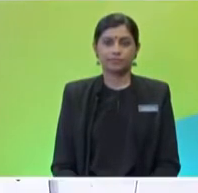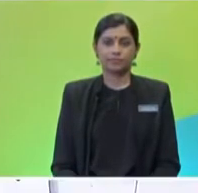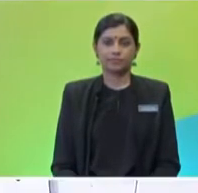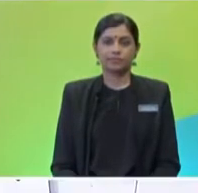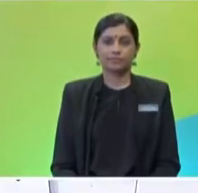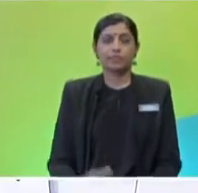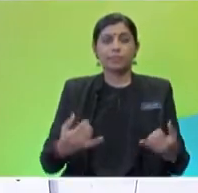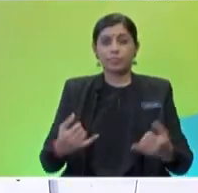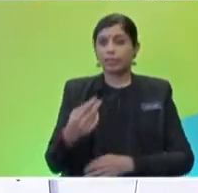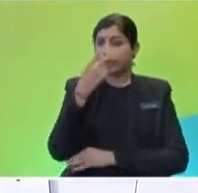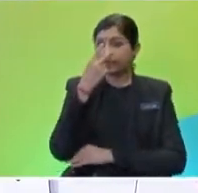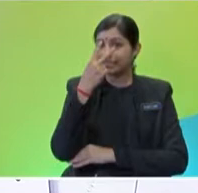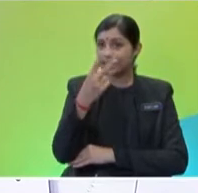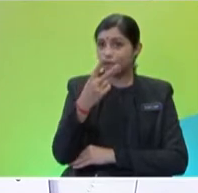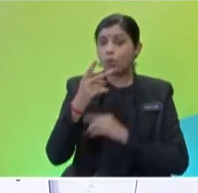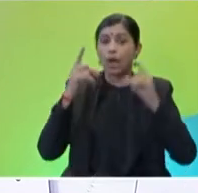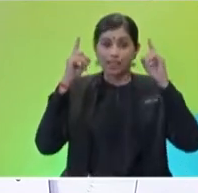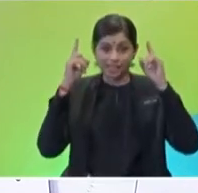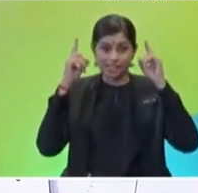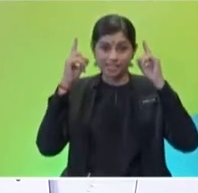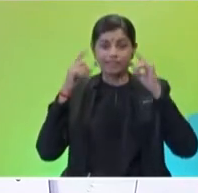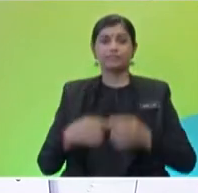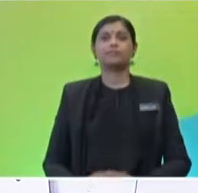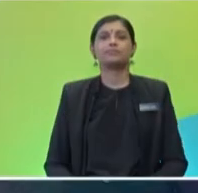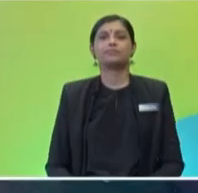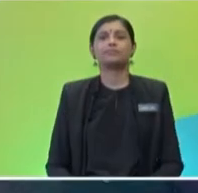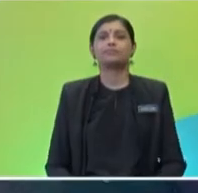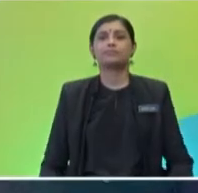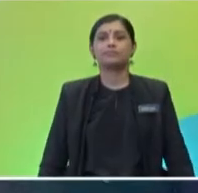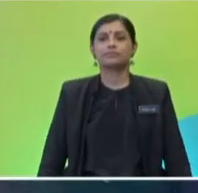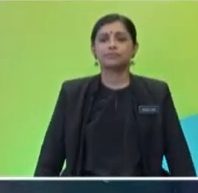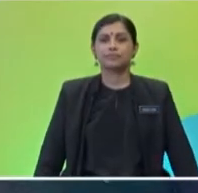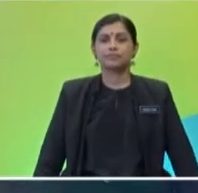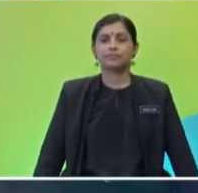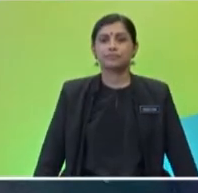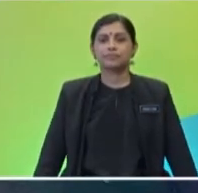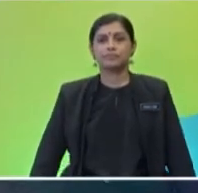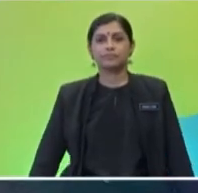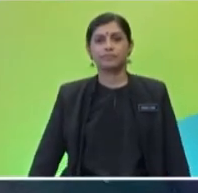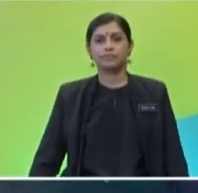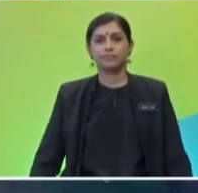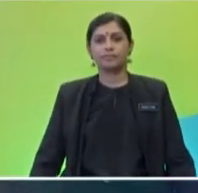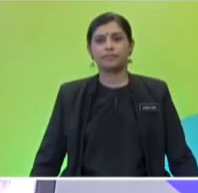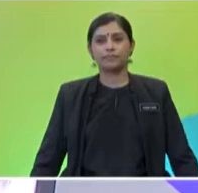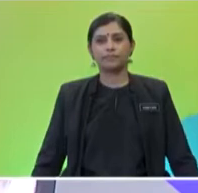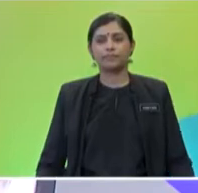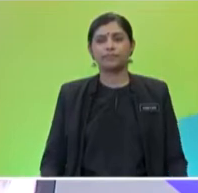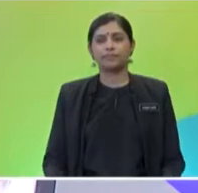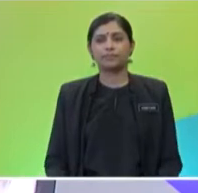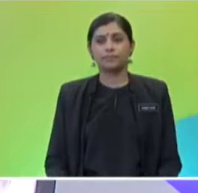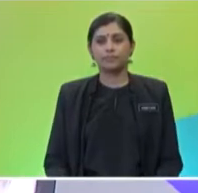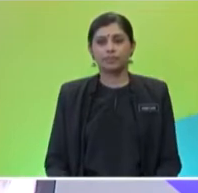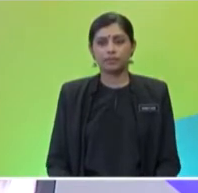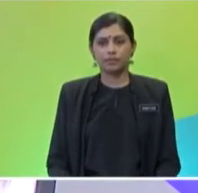Seterusnya kita perhatikan. Okey. Sambil Abang Fizi kita bantu untuk